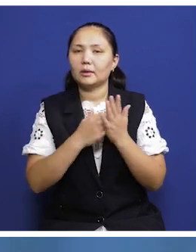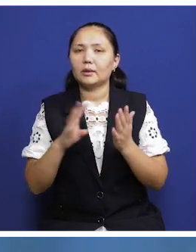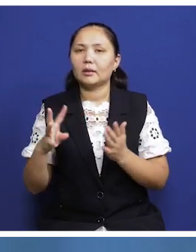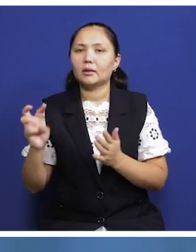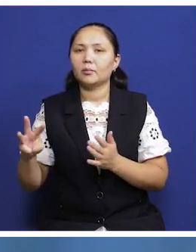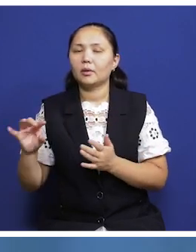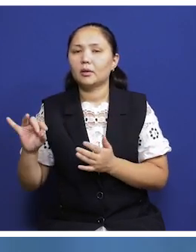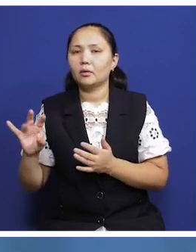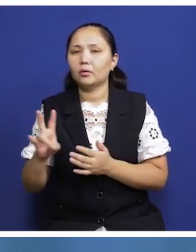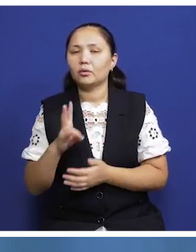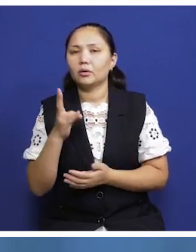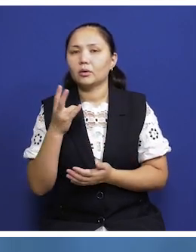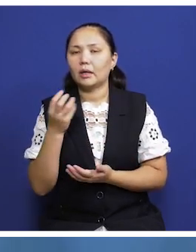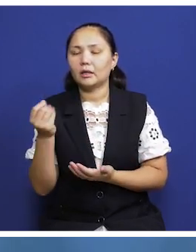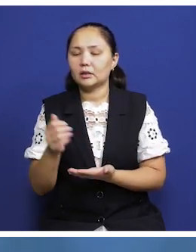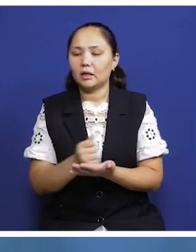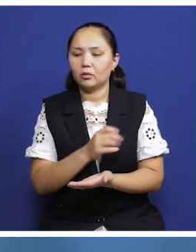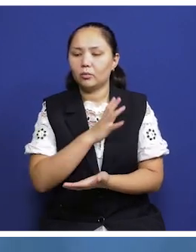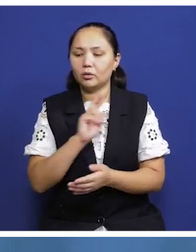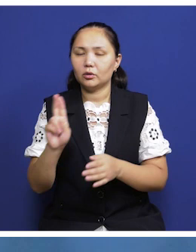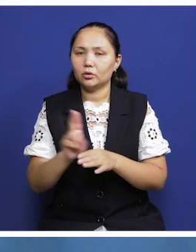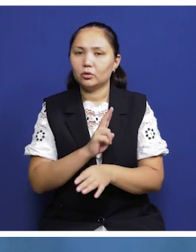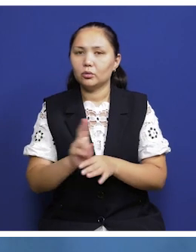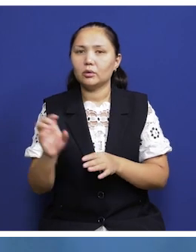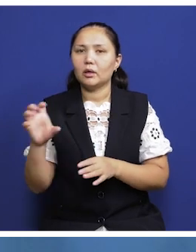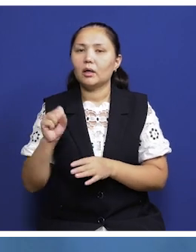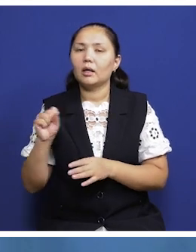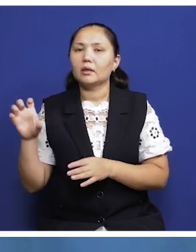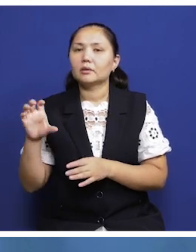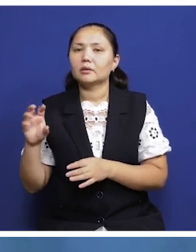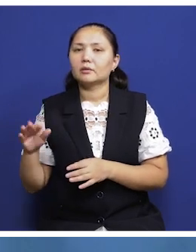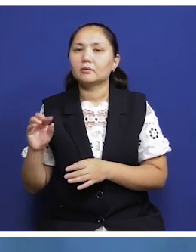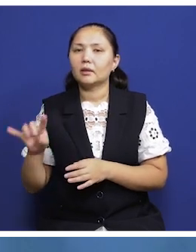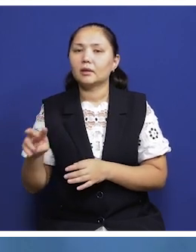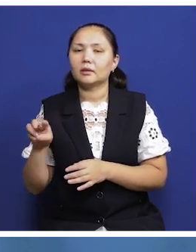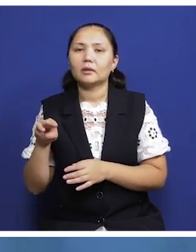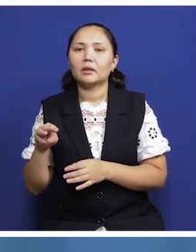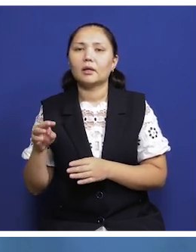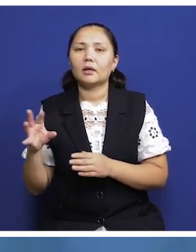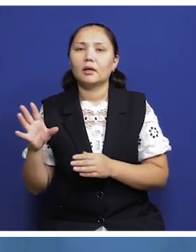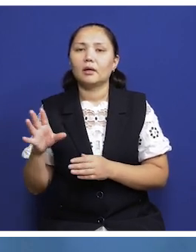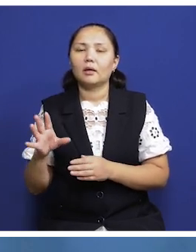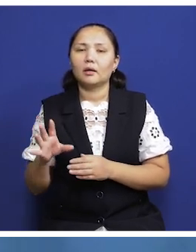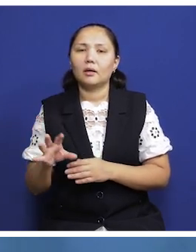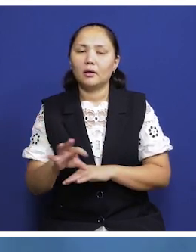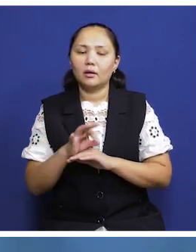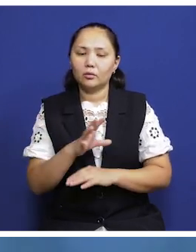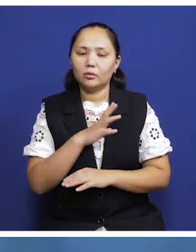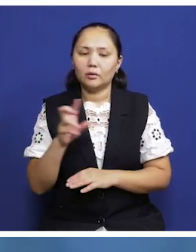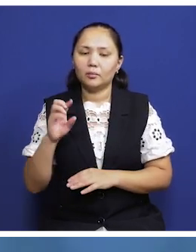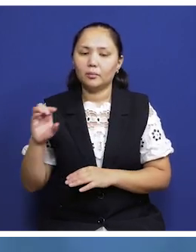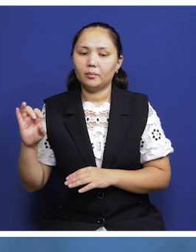қаралды. Бейбішті көшесін жөндеу жұмыстары асфальт осы айда аяқталады. Бейбітшіліктен бар ма